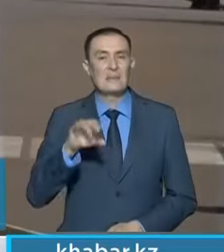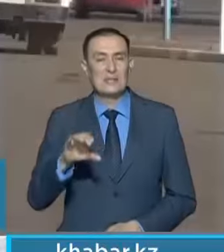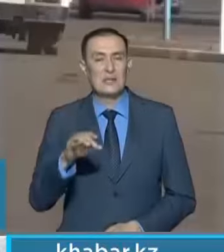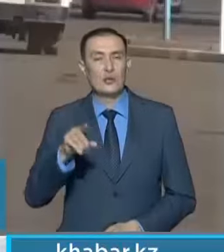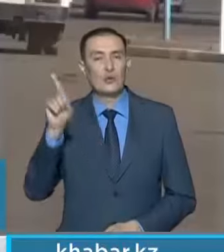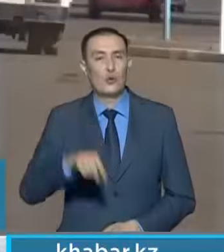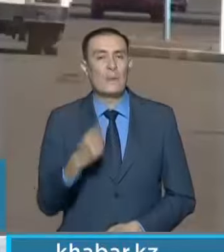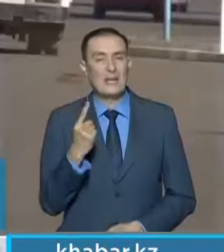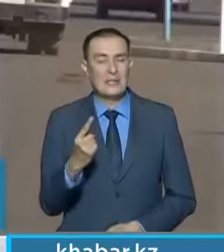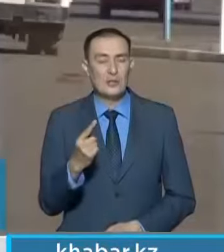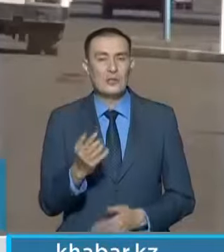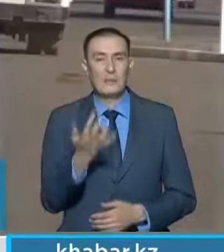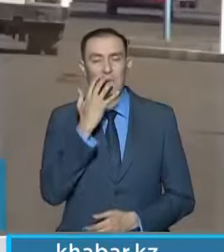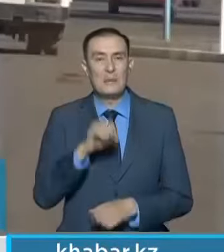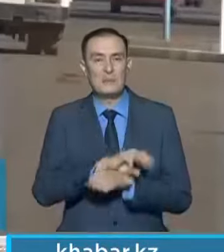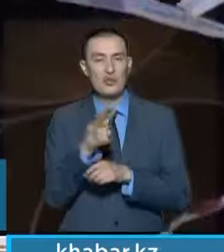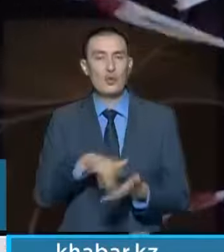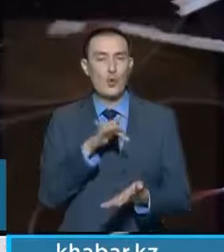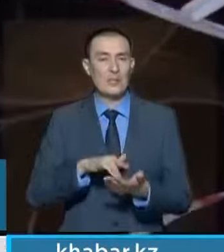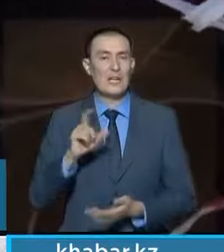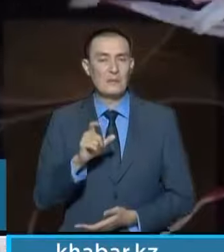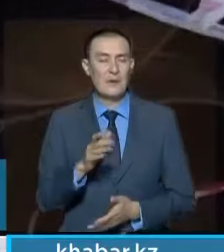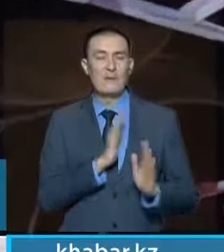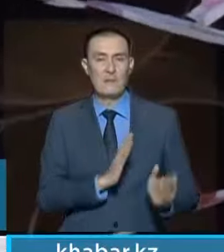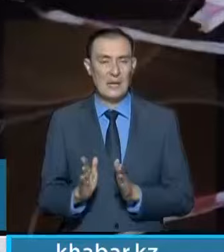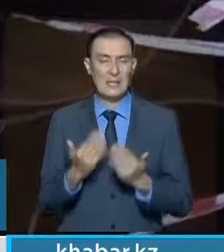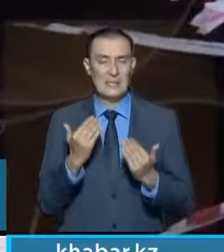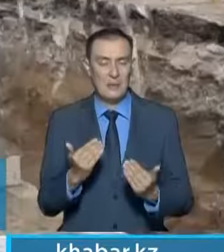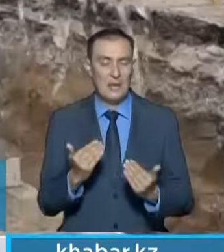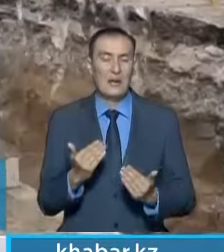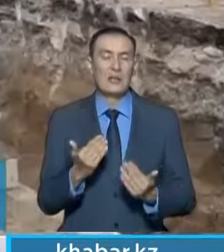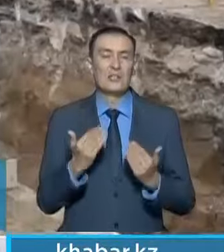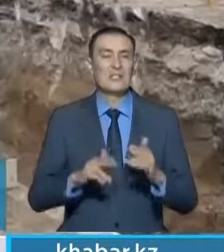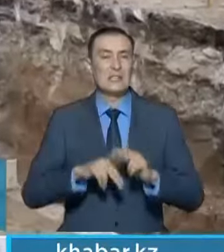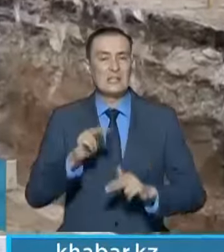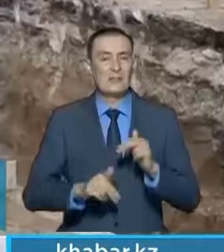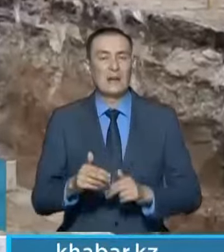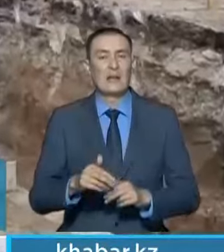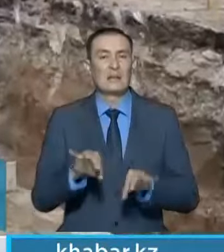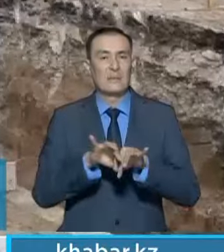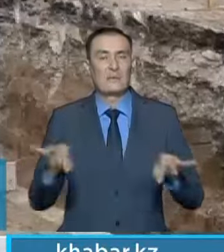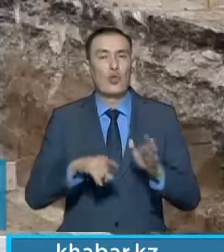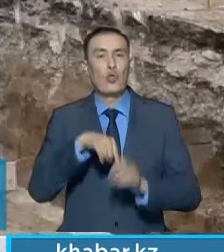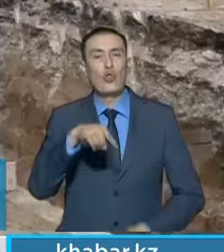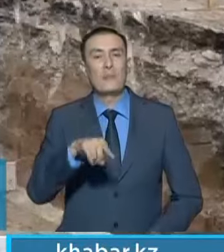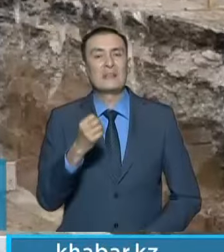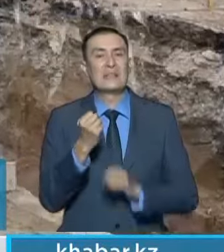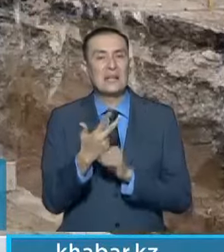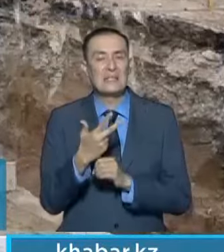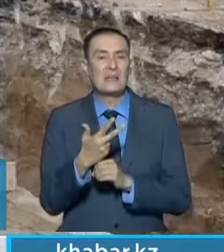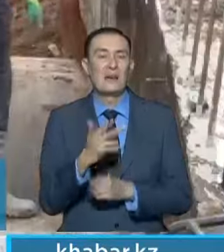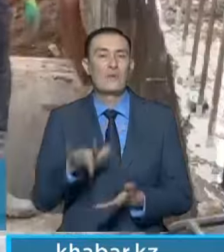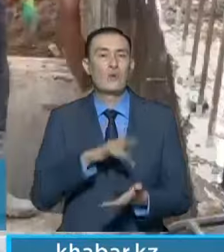ТМ-7/1. Таким образом, систему теплоснабжения Экибастуза удалось привести в порядок. В самом разгаре строительство тепломагистрали номер 13 в областном